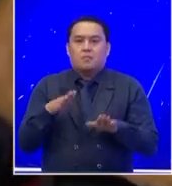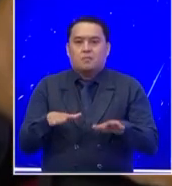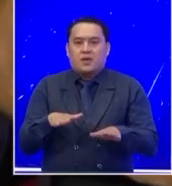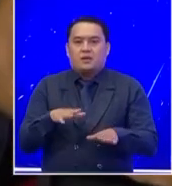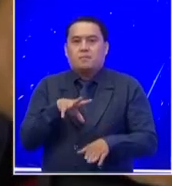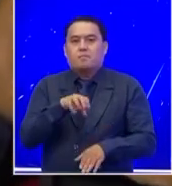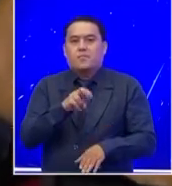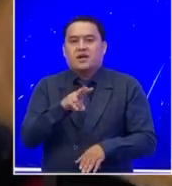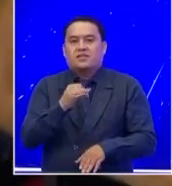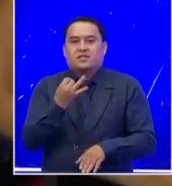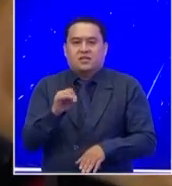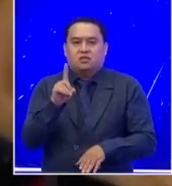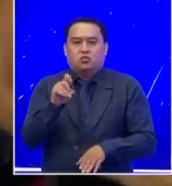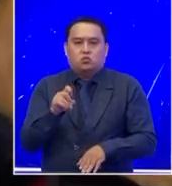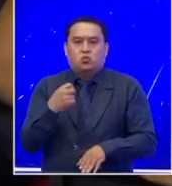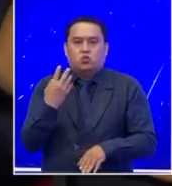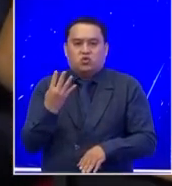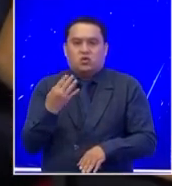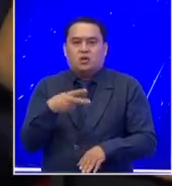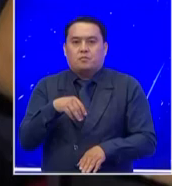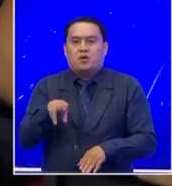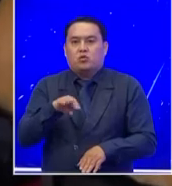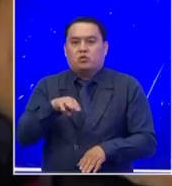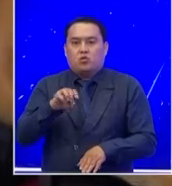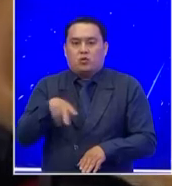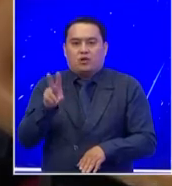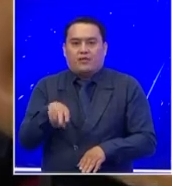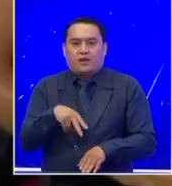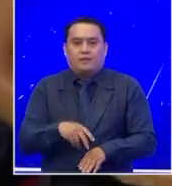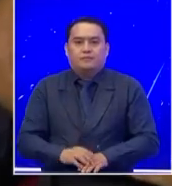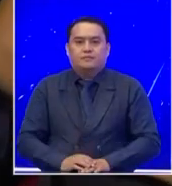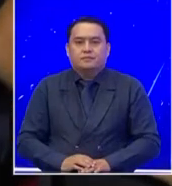Барселоны Лионель Месси. Его доход составил 104 миллиона долларов.